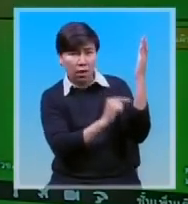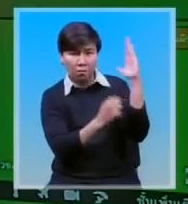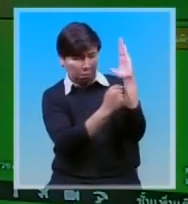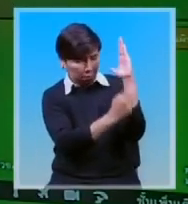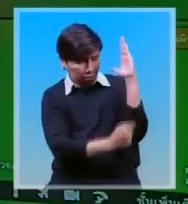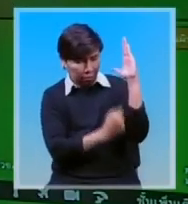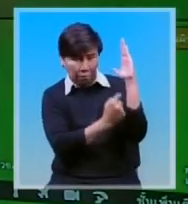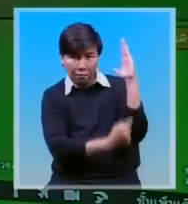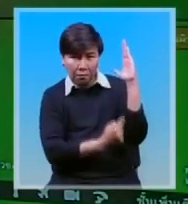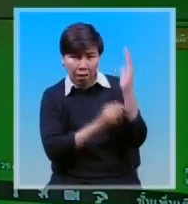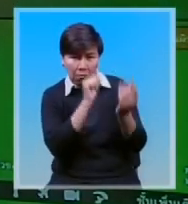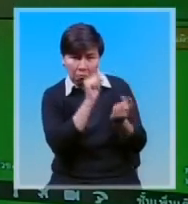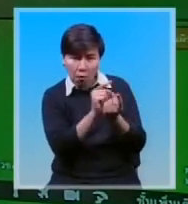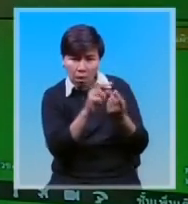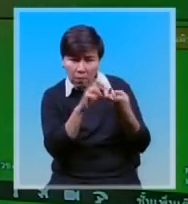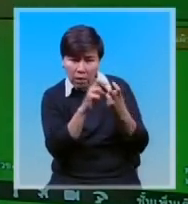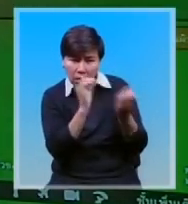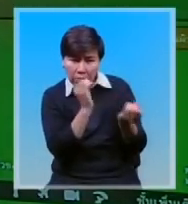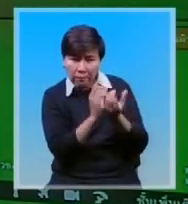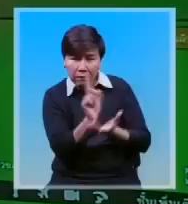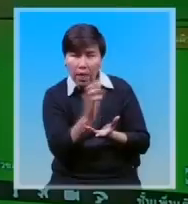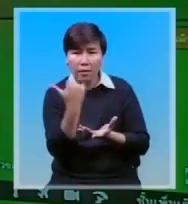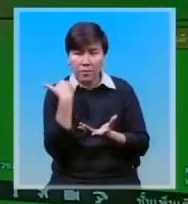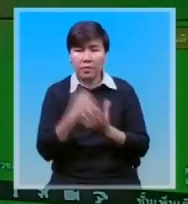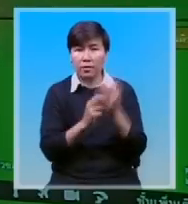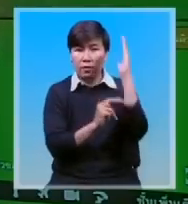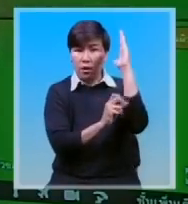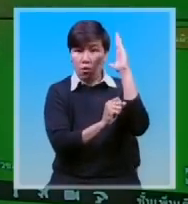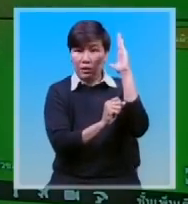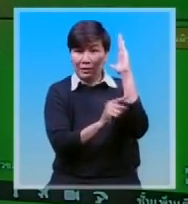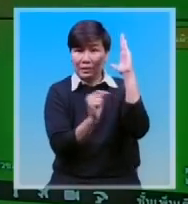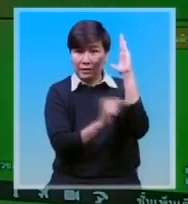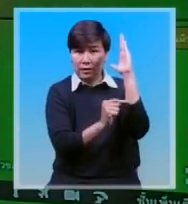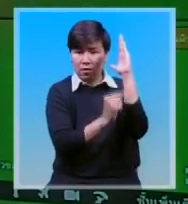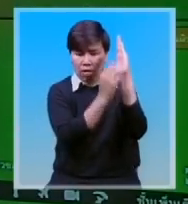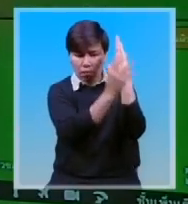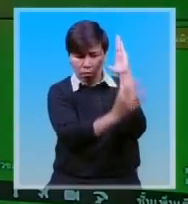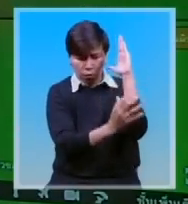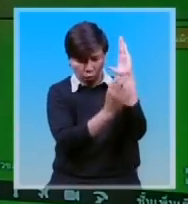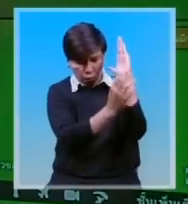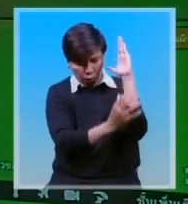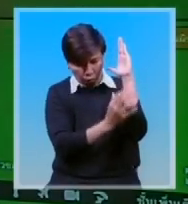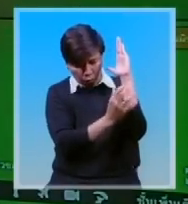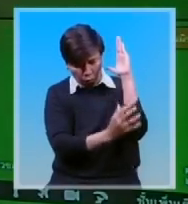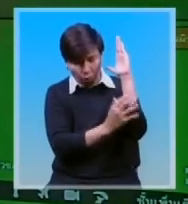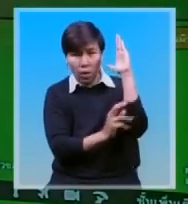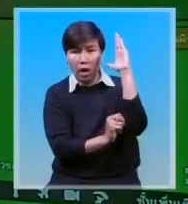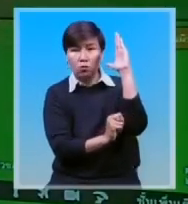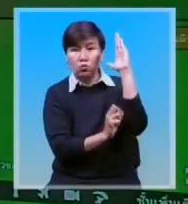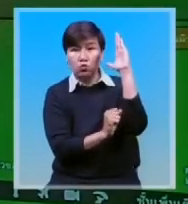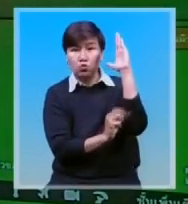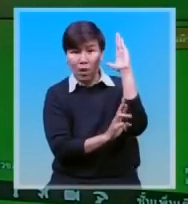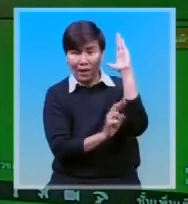ไรบ้างอย่างที่เราเรียนให้คุณผู้ชมได้รับทราบคือจากนครศรีธรรมราชเนี่ยจะมีการเคลื่อนตัวไปที่จังหวัดสุราษฎร์ธานีนั่นเองนะ